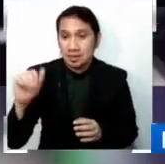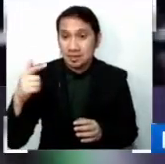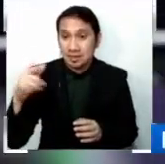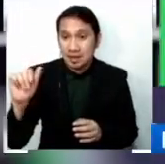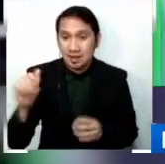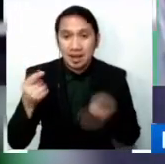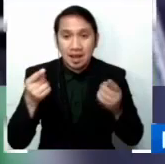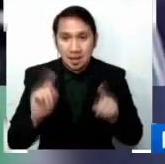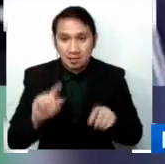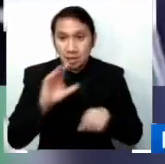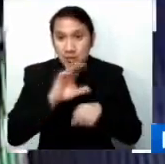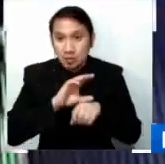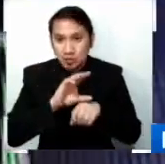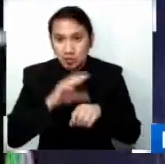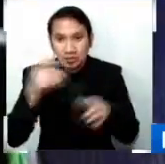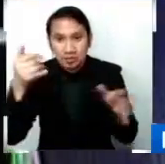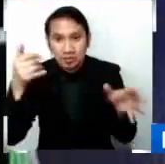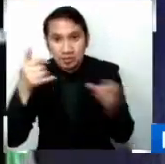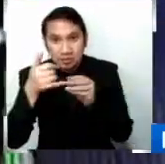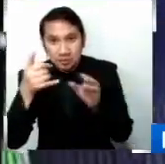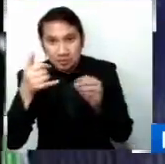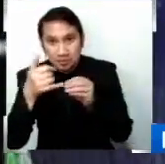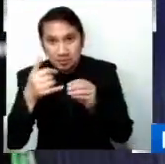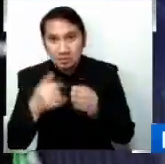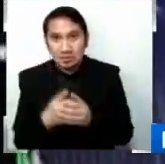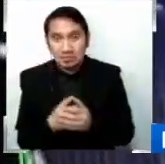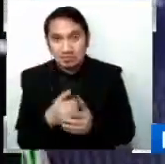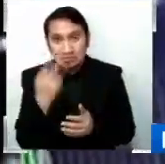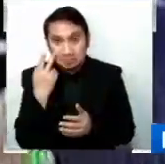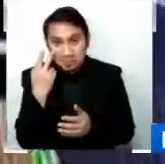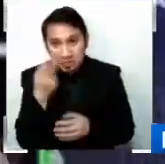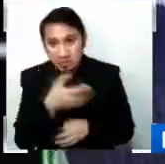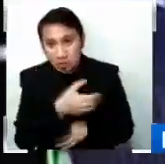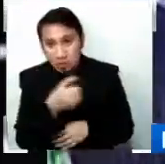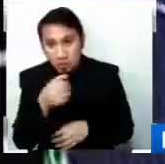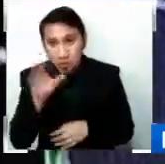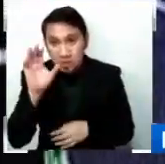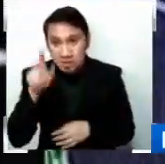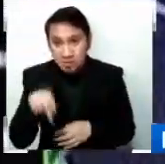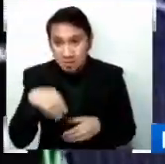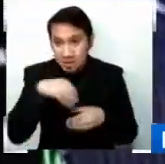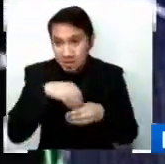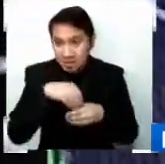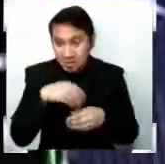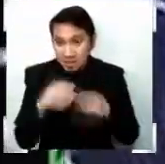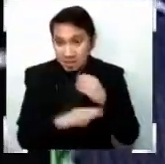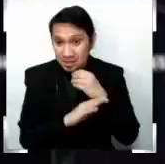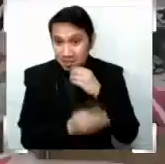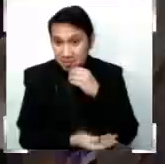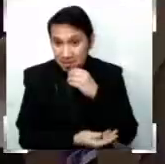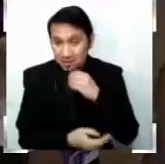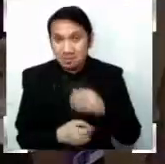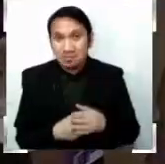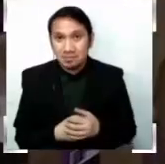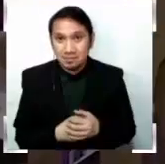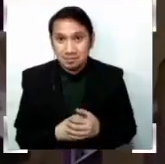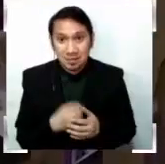cam. Nang makatsyempo, kinuha ng suspect ang cellphone sa loob ng bag ng biktimang nagsisimba.